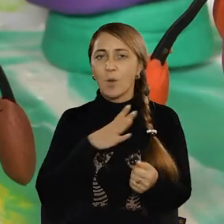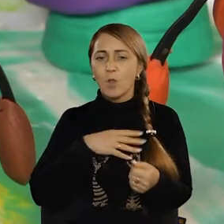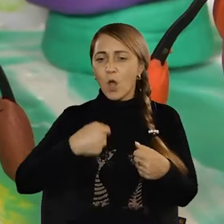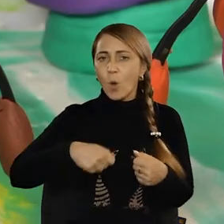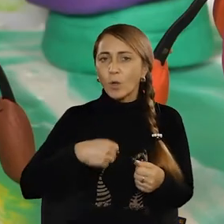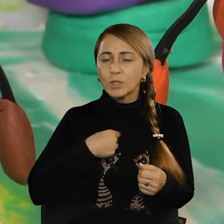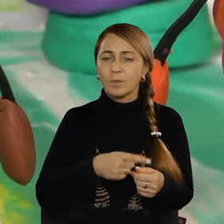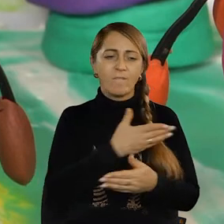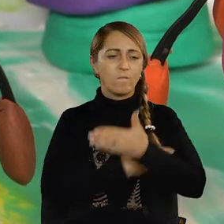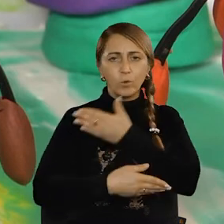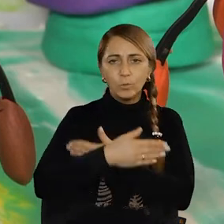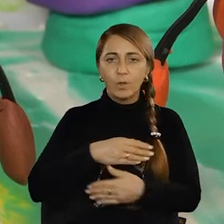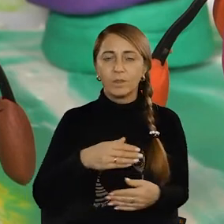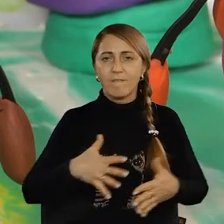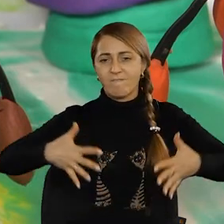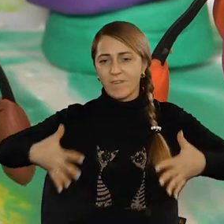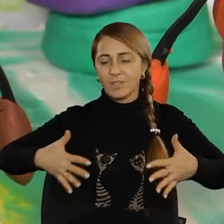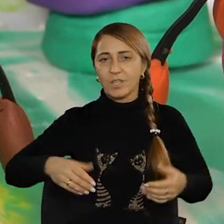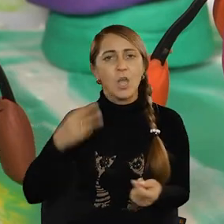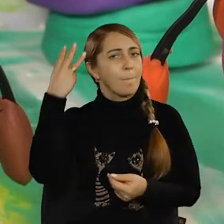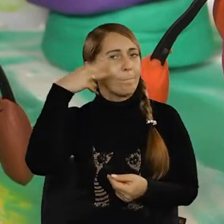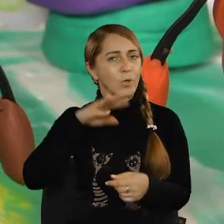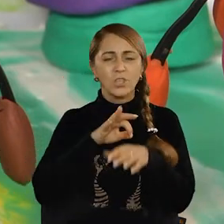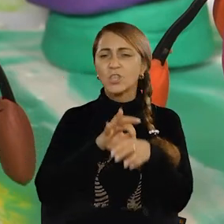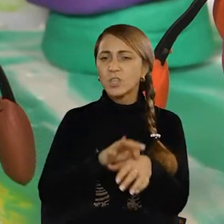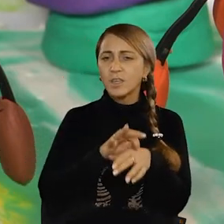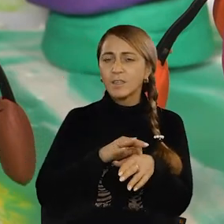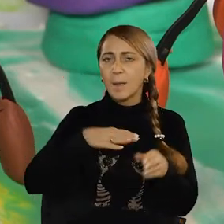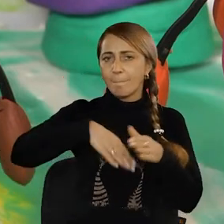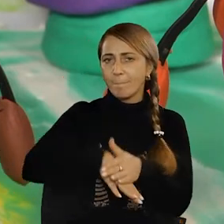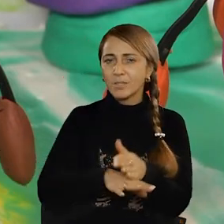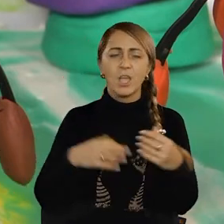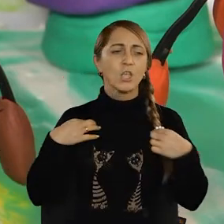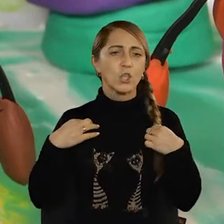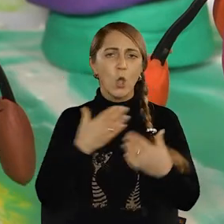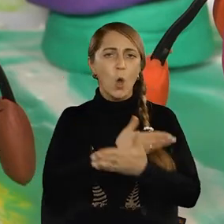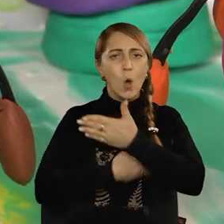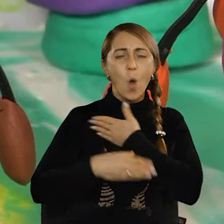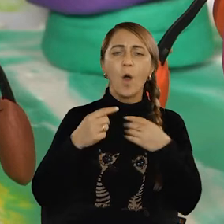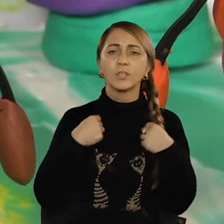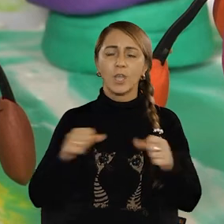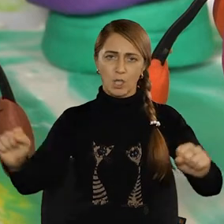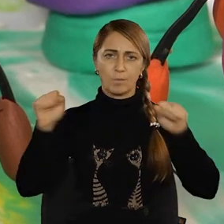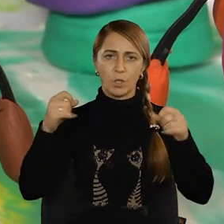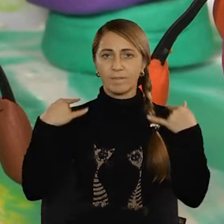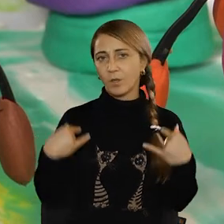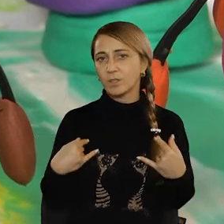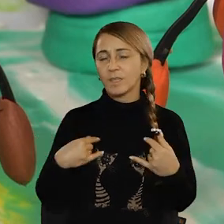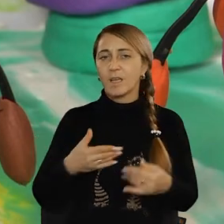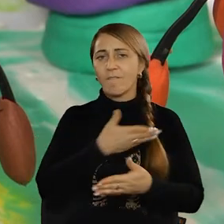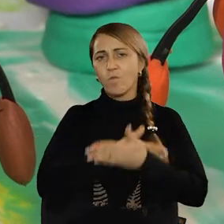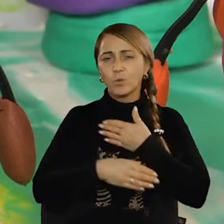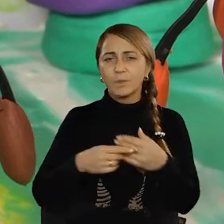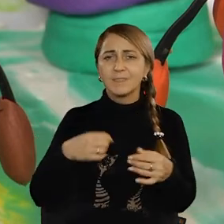кошику і кілька футболок, оверсайзів, і модні шкіряні мешти, і сорочки, і спортивний костюм та теніски,